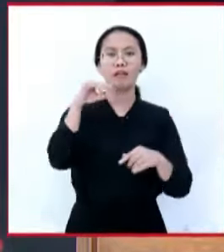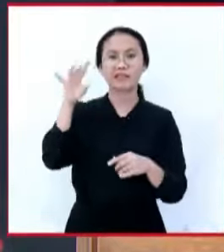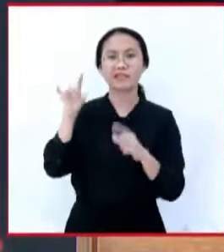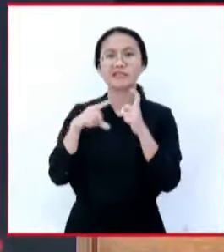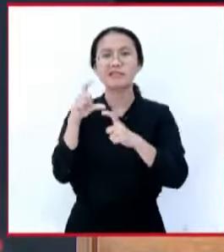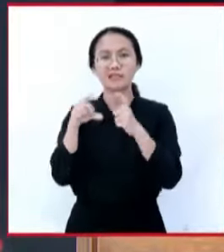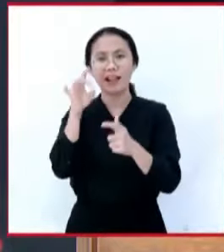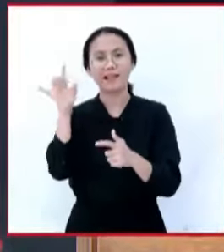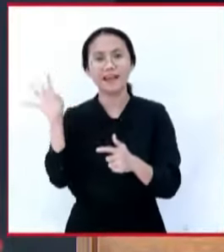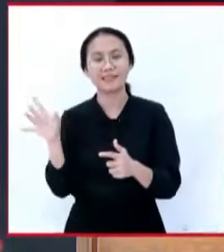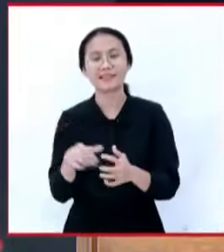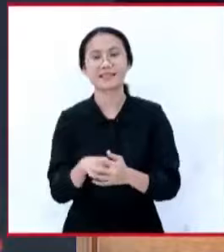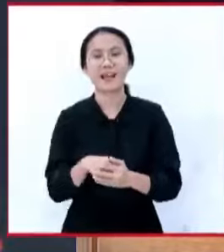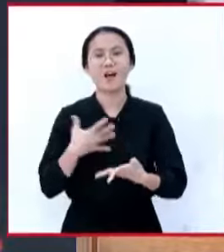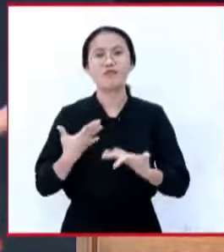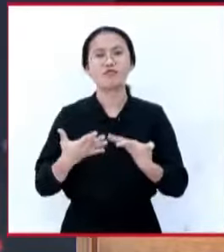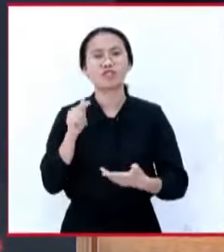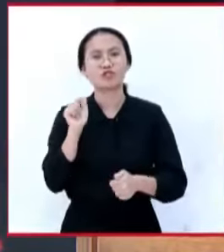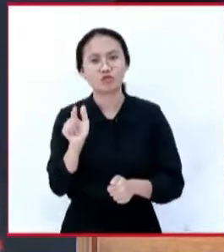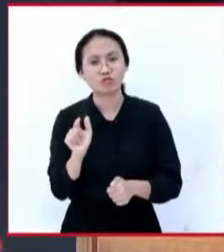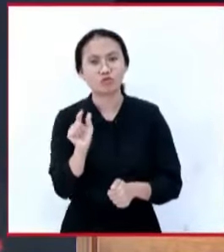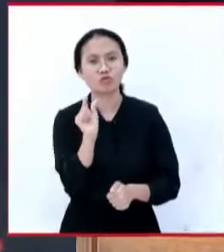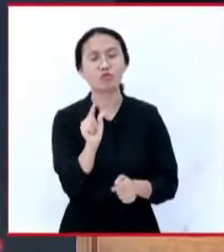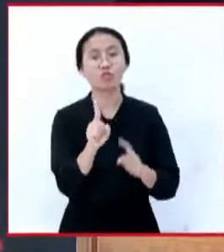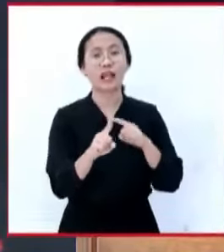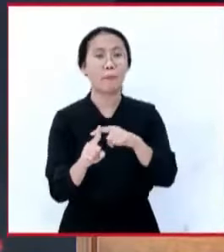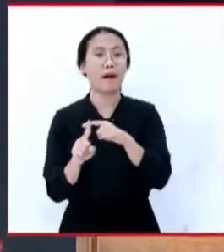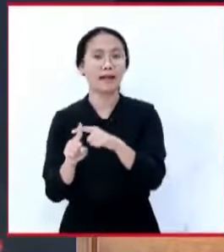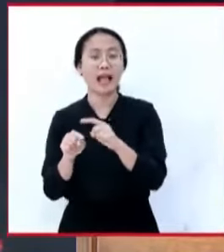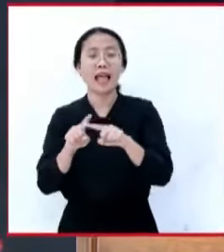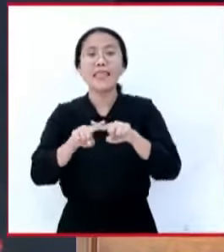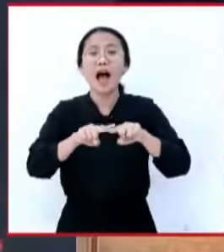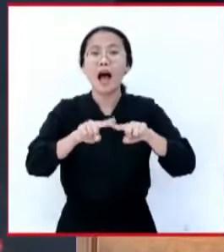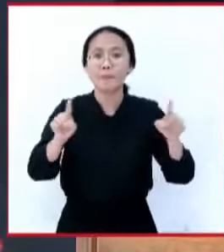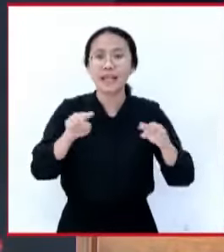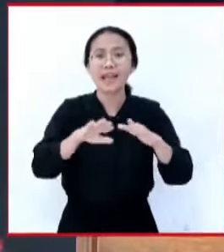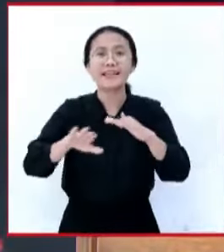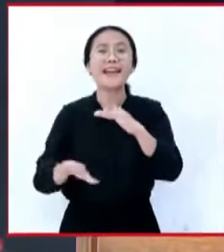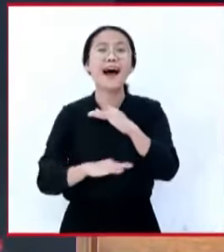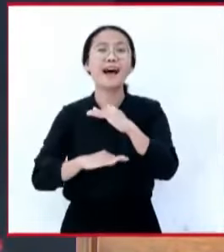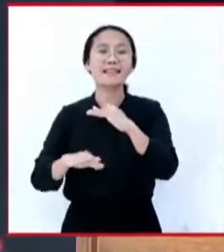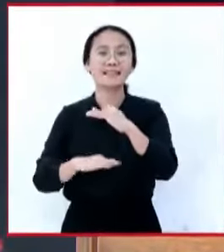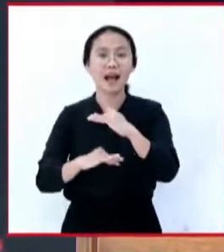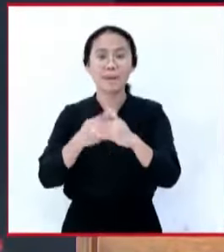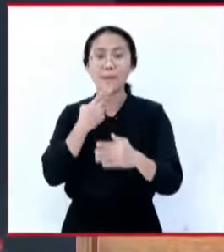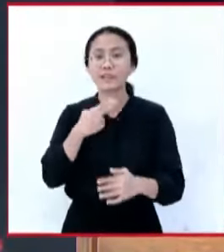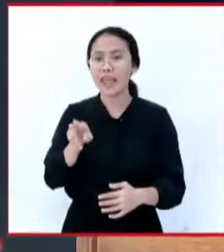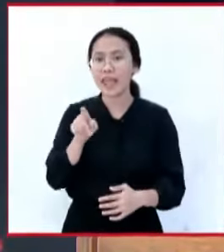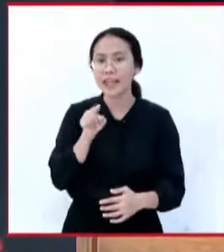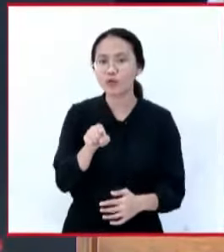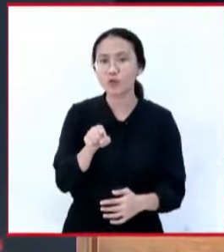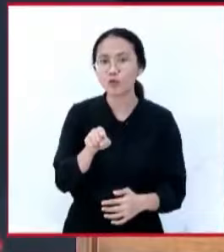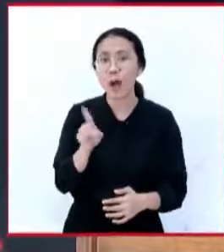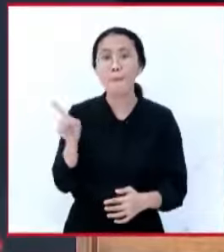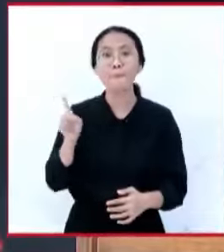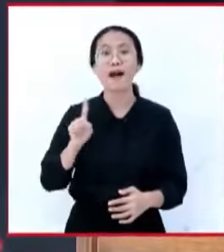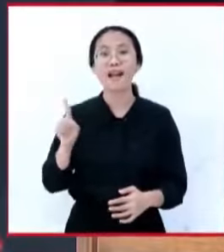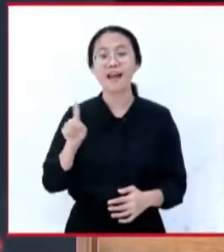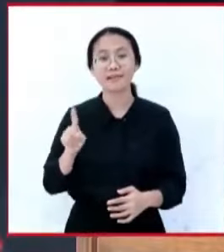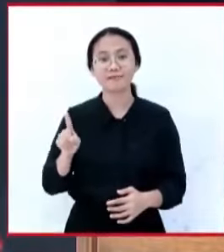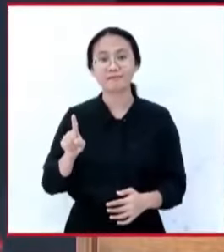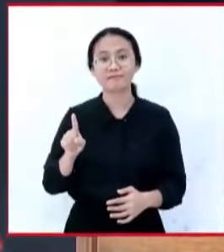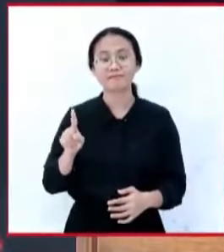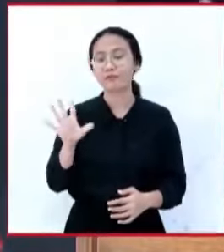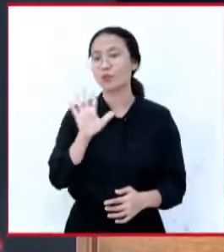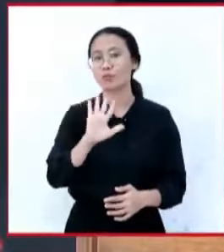itu mungkin hanya untuk menambah saja tapi dasar kepercayaan pada adanya surga bukan pada